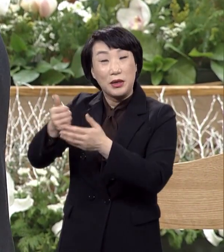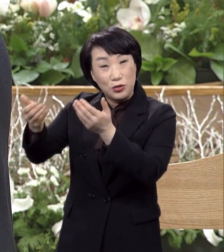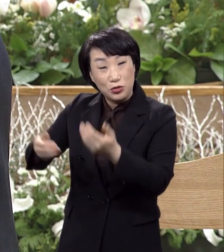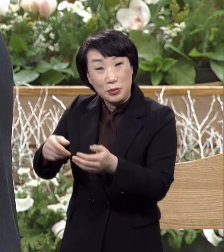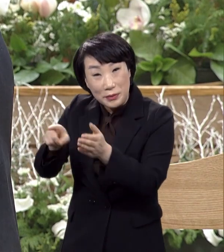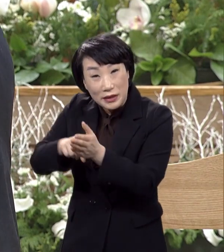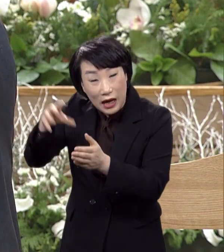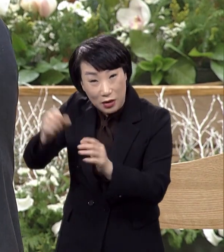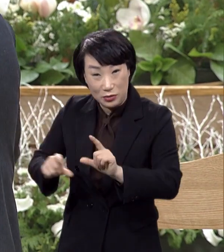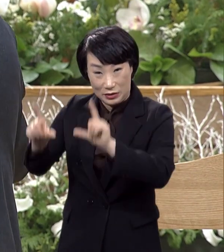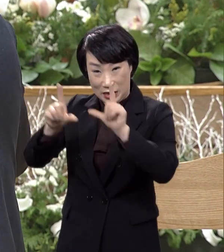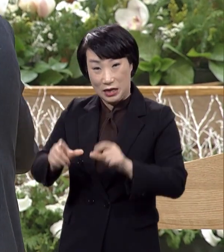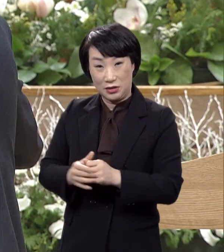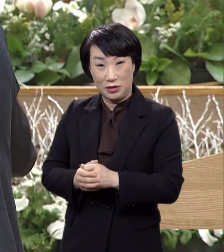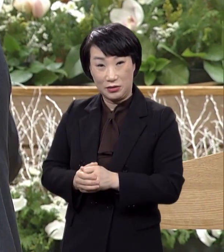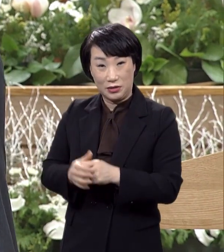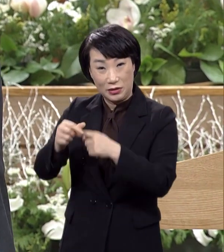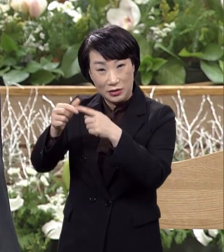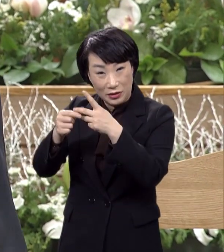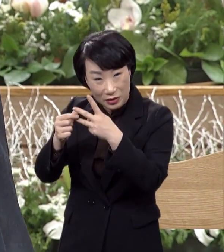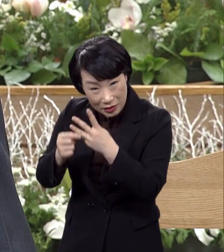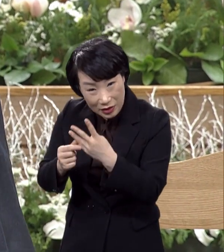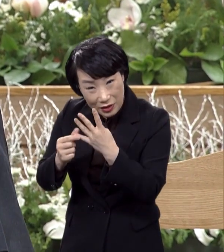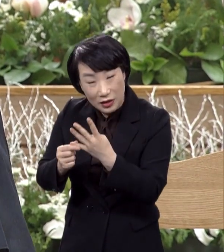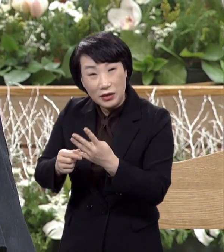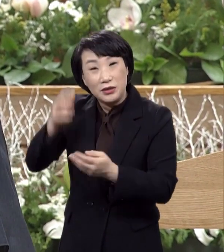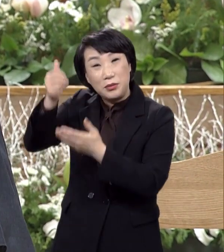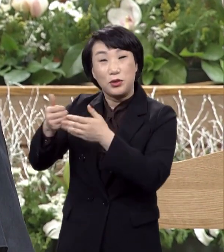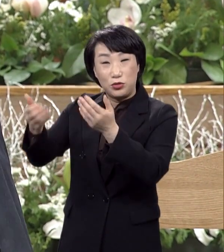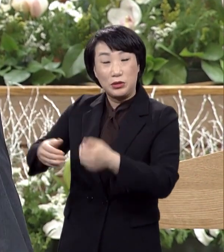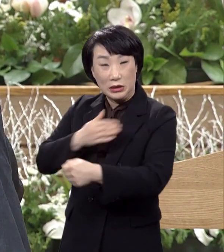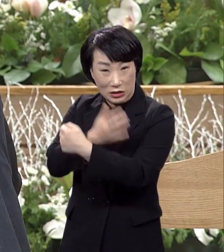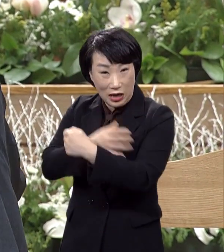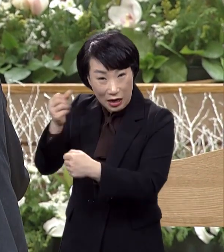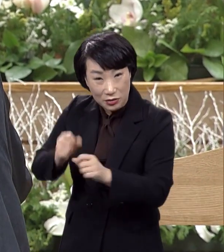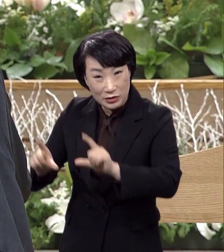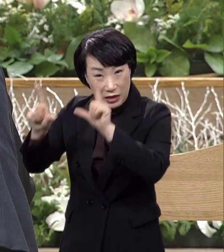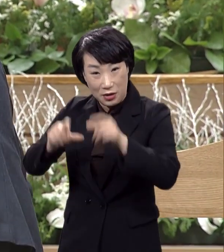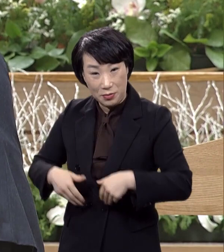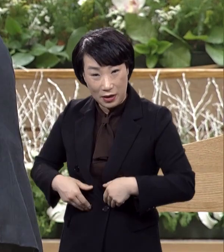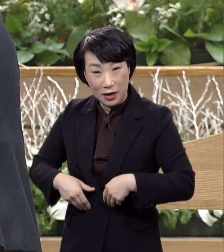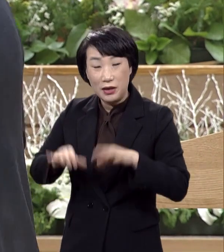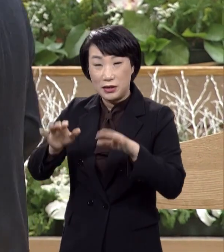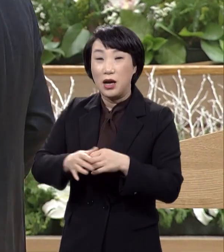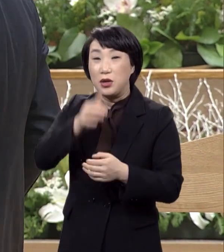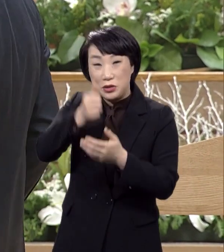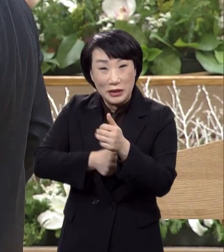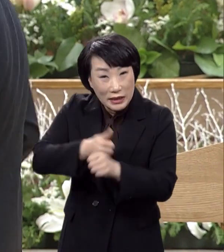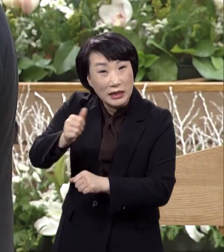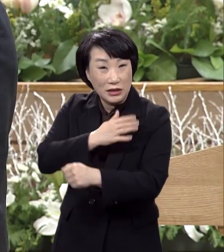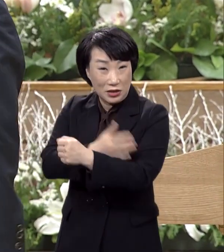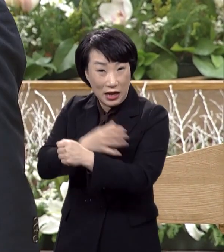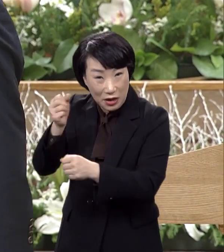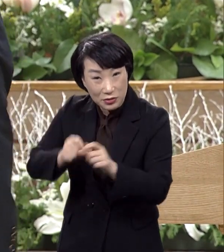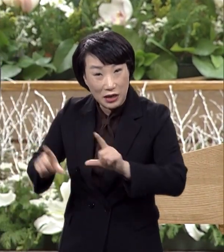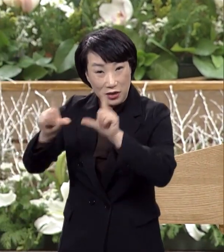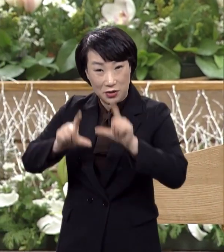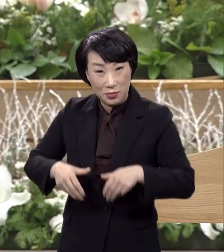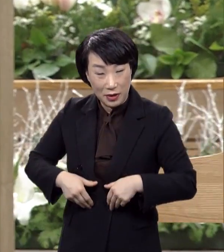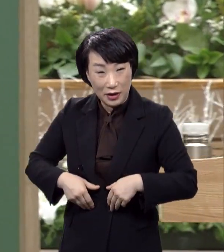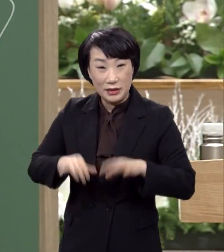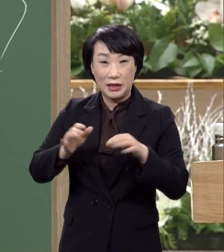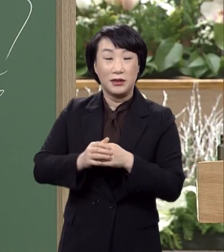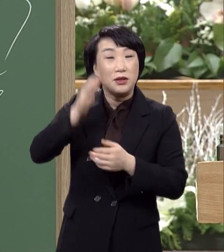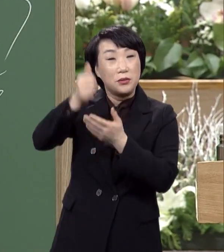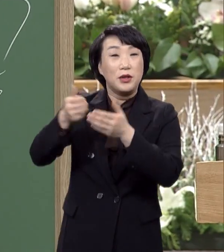주는 믿음으로 살아. 성령이 주시는 능력으로 살아. 죄를 이기는 능력으로 살아.